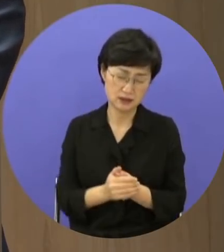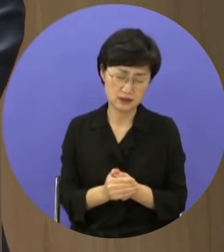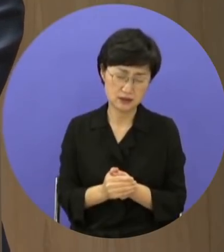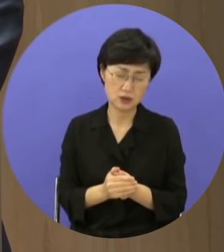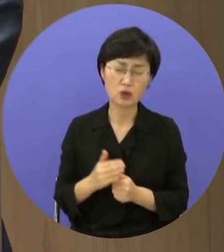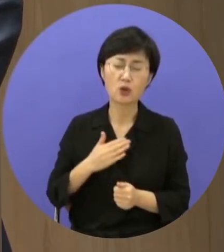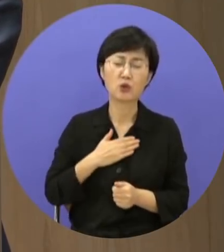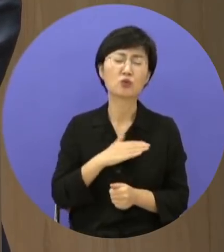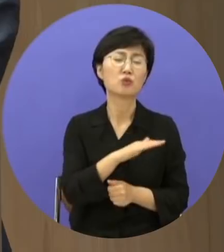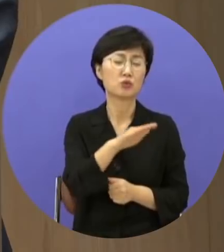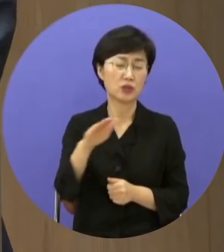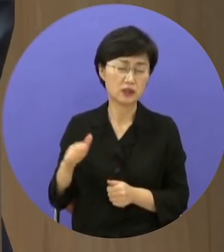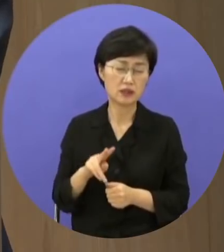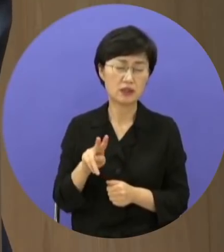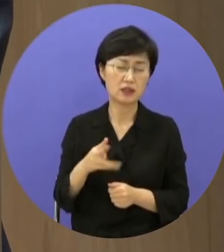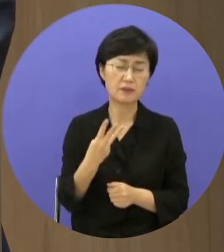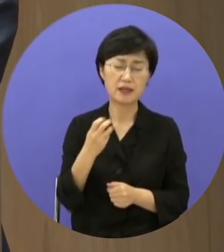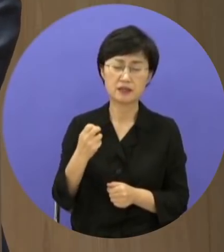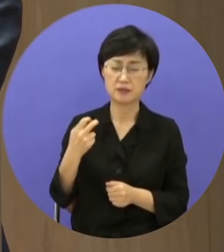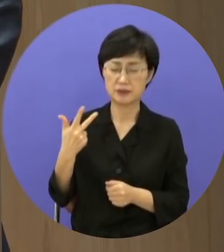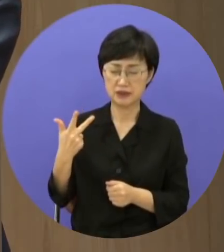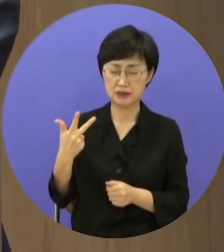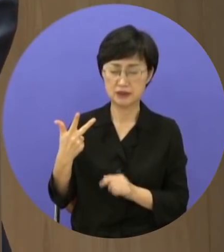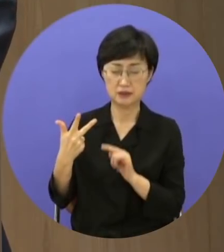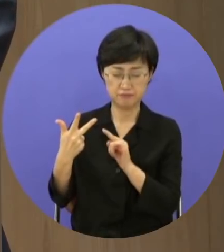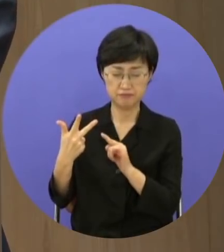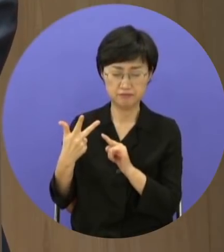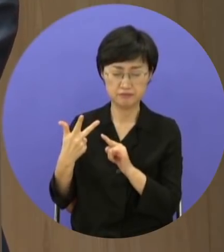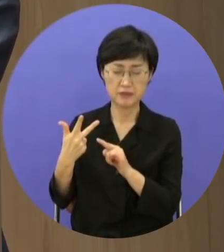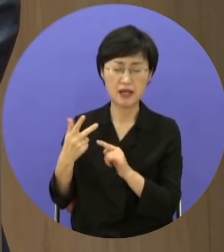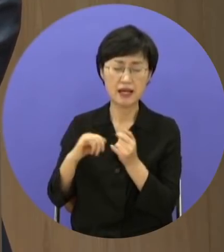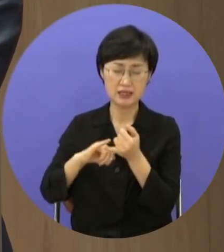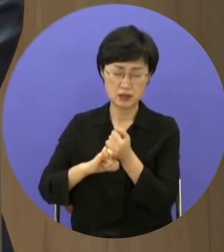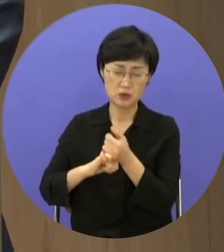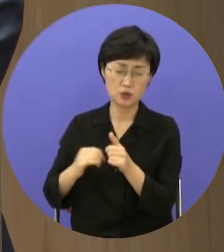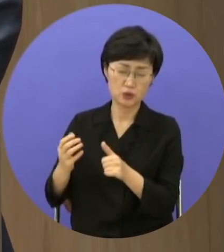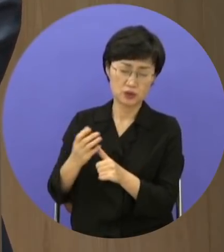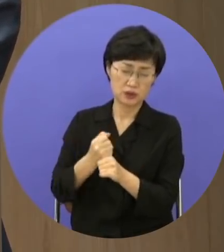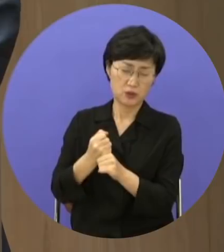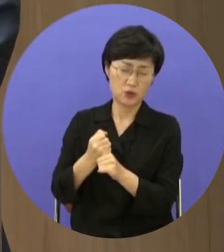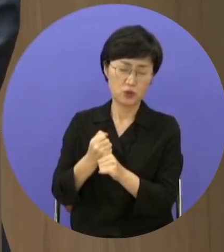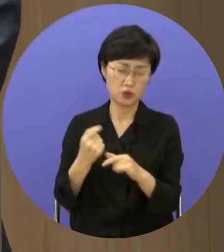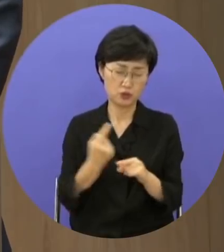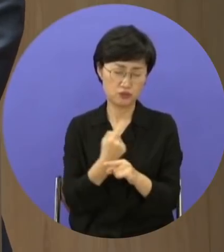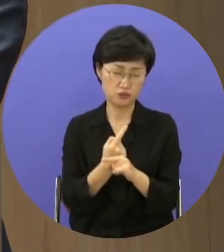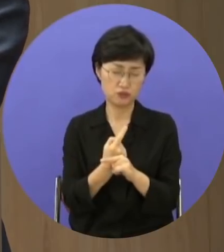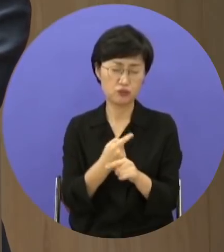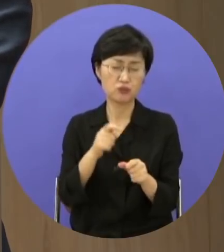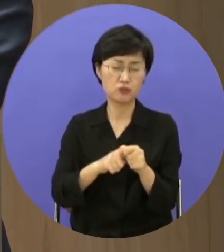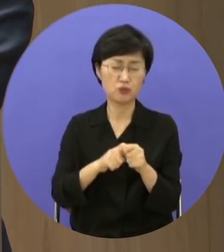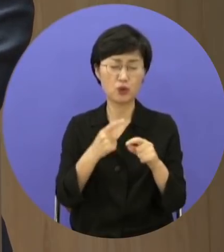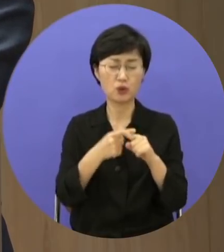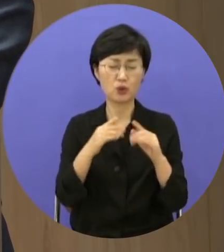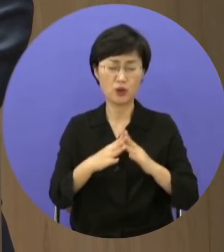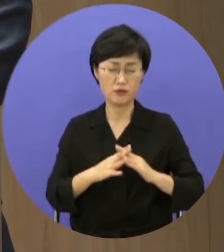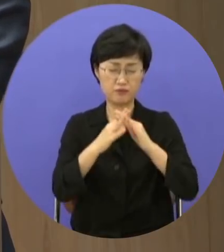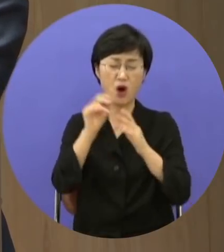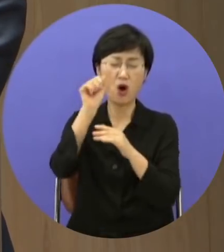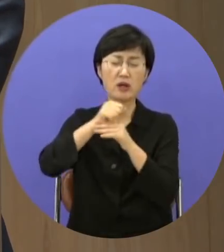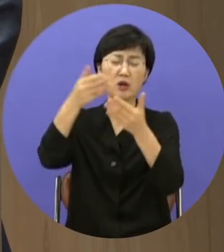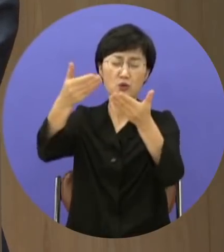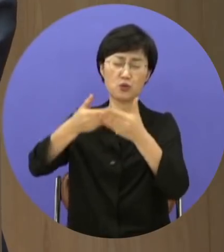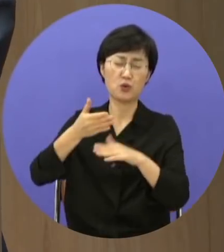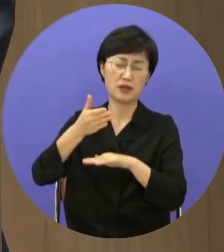현장으로 성전을 허락하셨습니다. 정확한 복음의 생명의 말씀으로